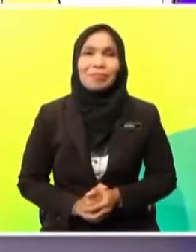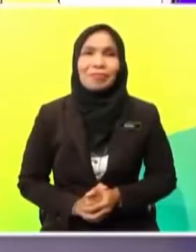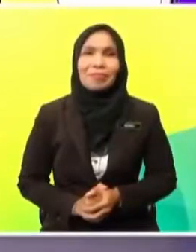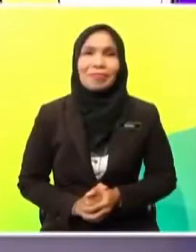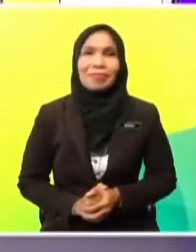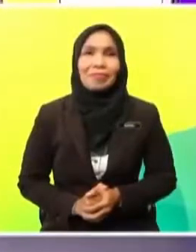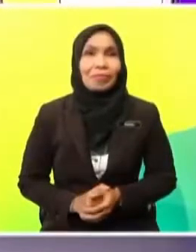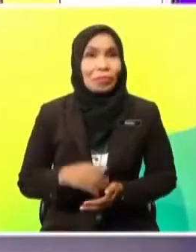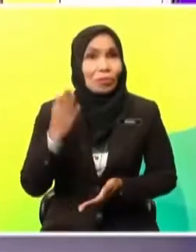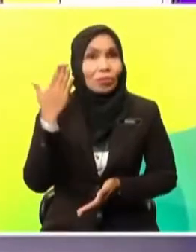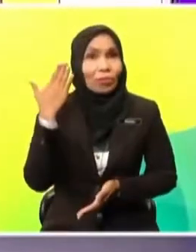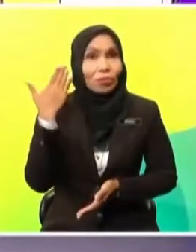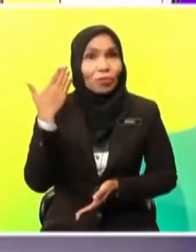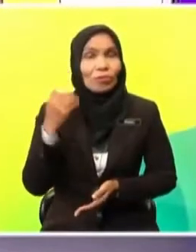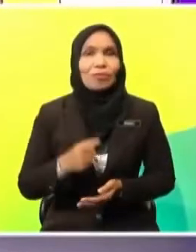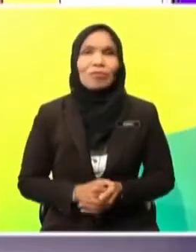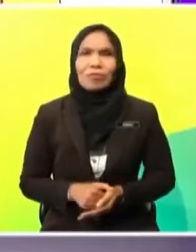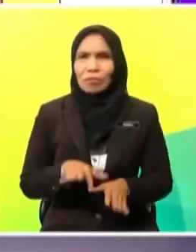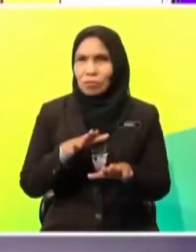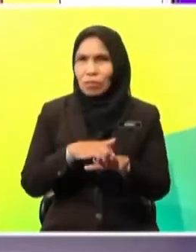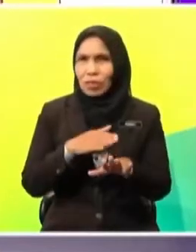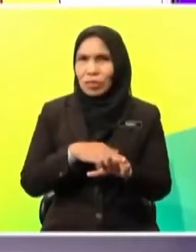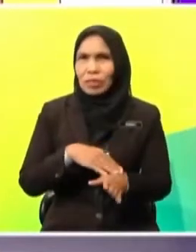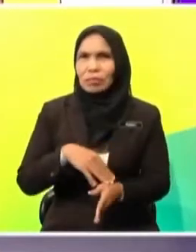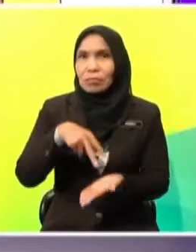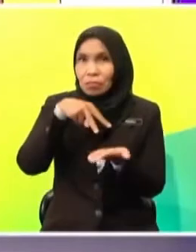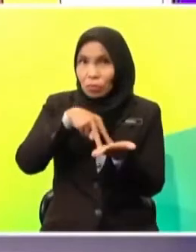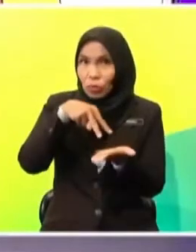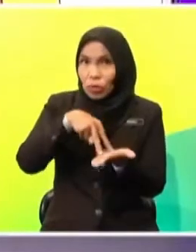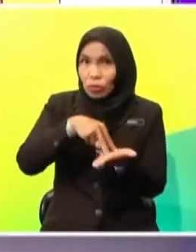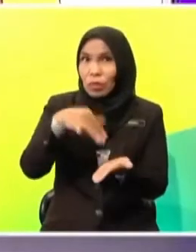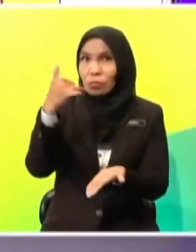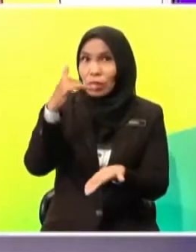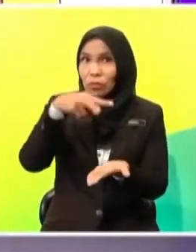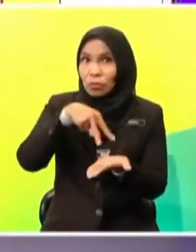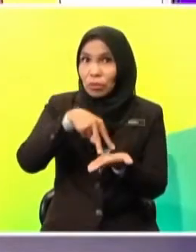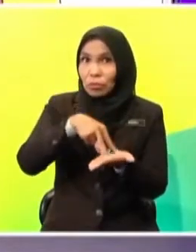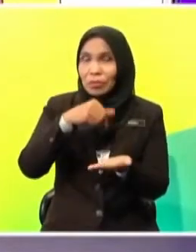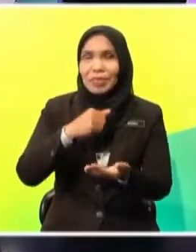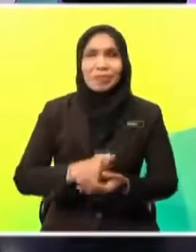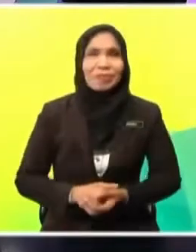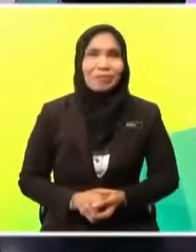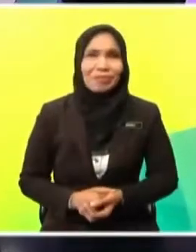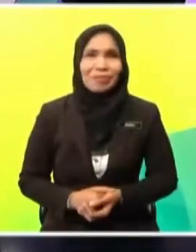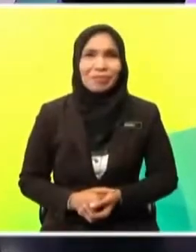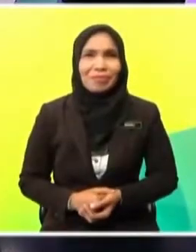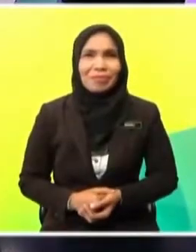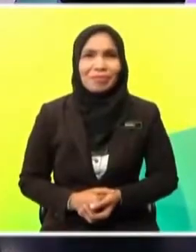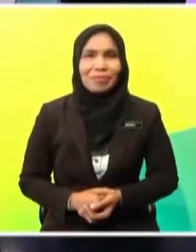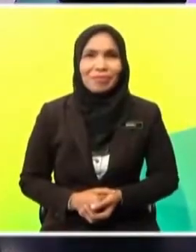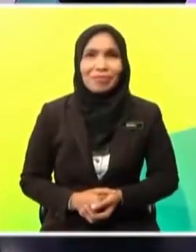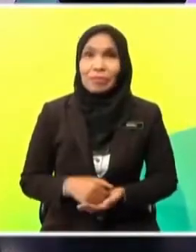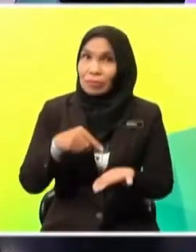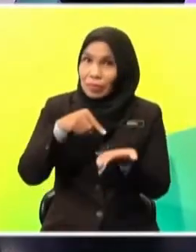kalau dulu itu Panggil melompat-lompat Aceh tapi yang tepatnya tcg oke yang ini dipanggil kayu